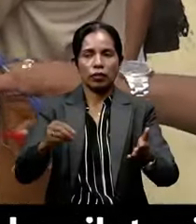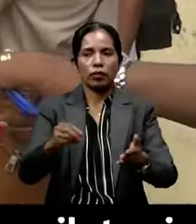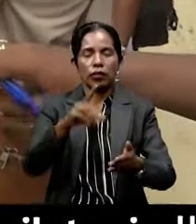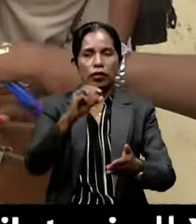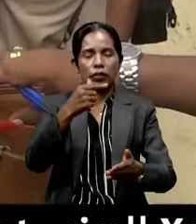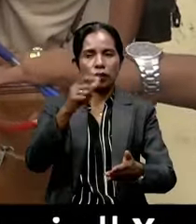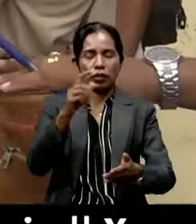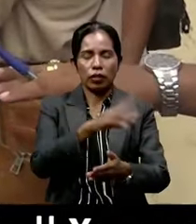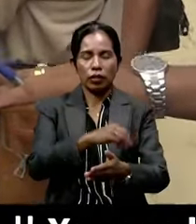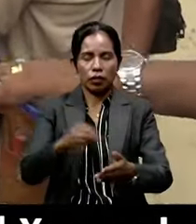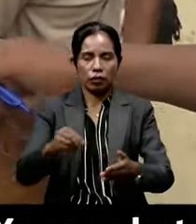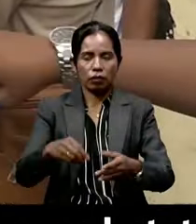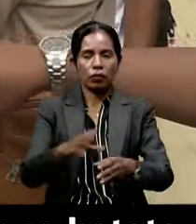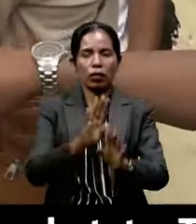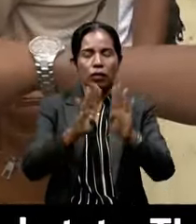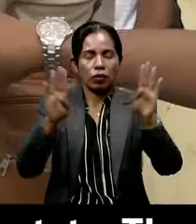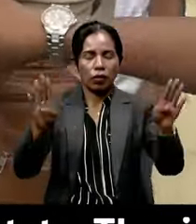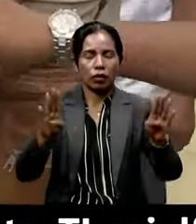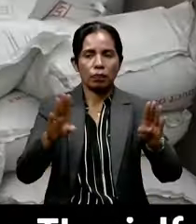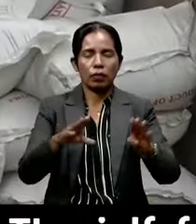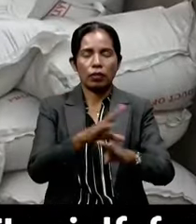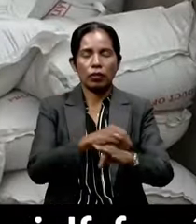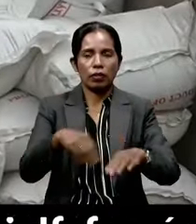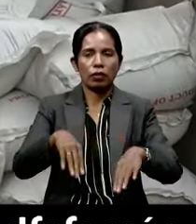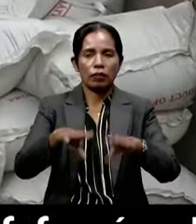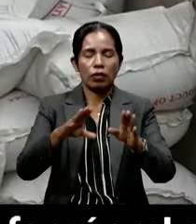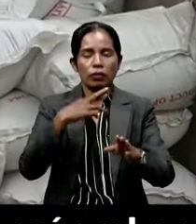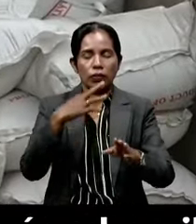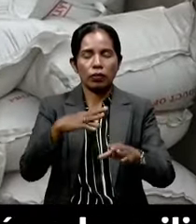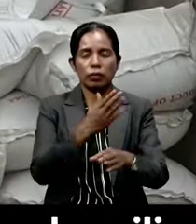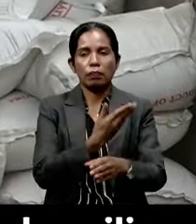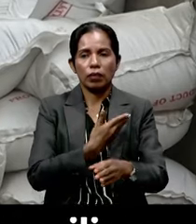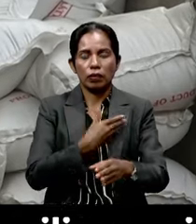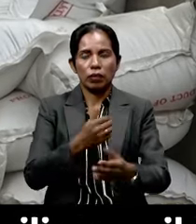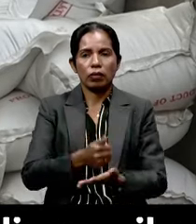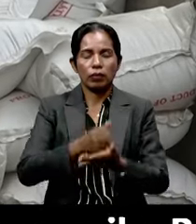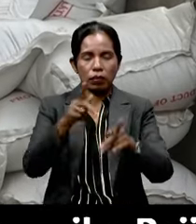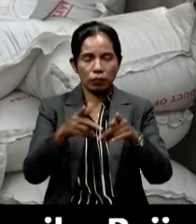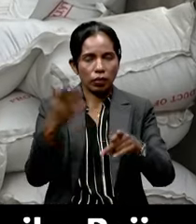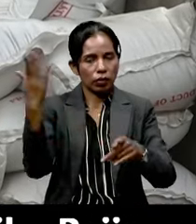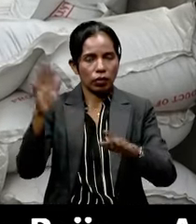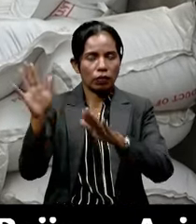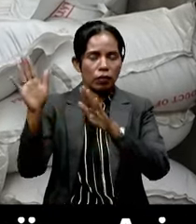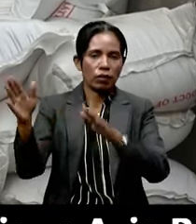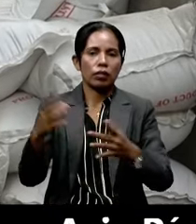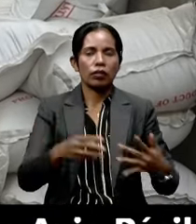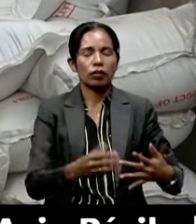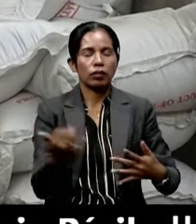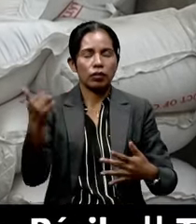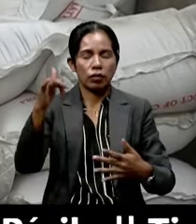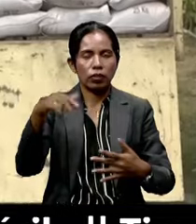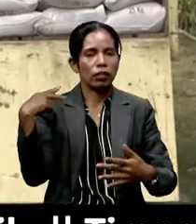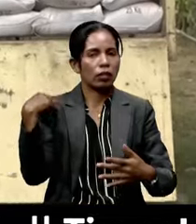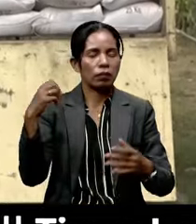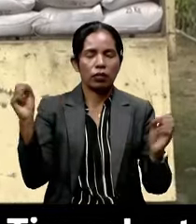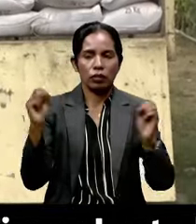halo lansamento ba bazar baratu, kono ba folim fos iha administrativa tauro, ho ditulung komunidade iha area rural, lius sira de beki bit lato at